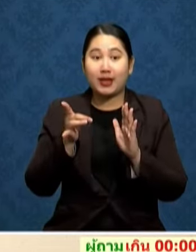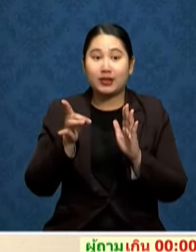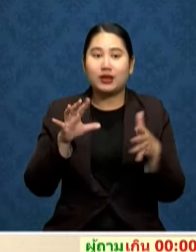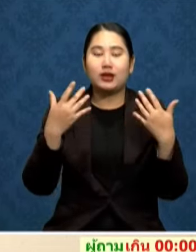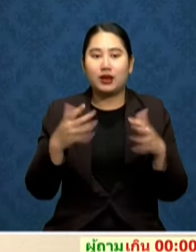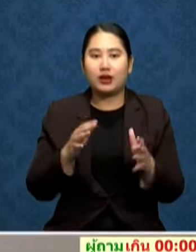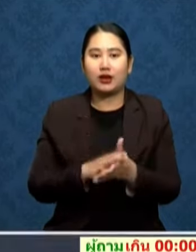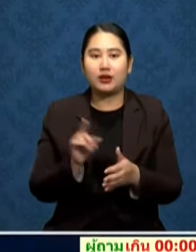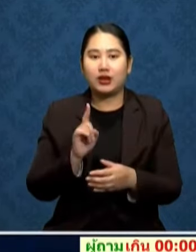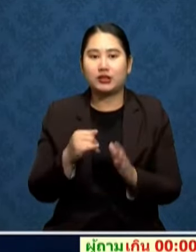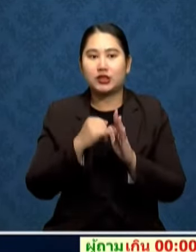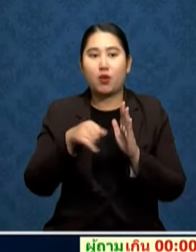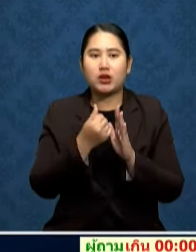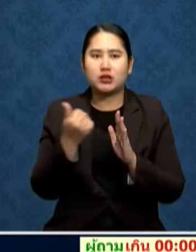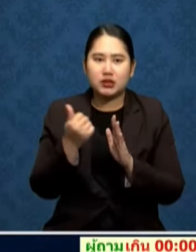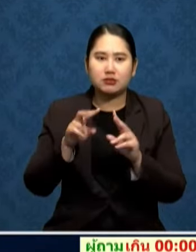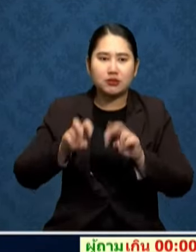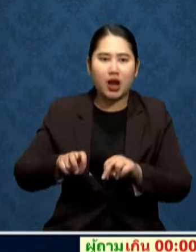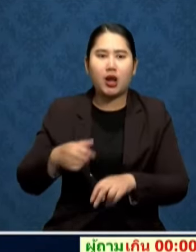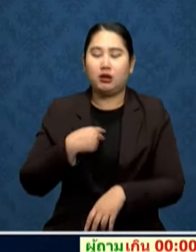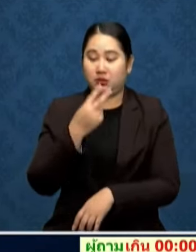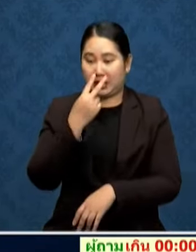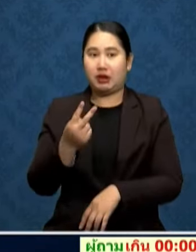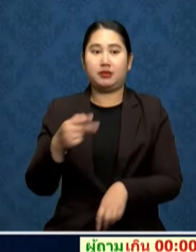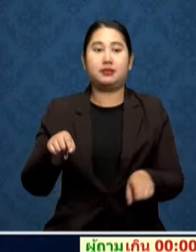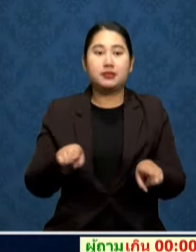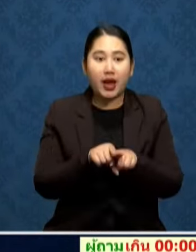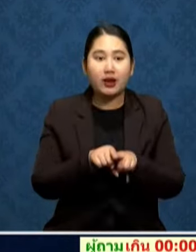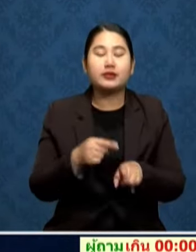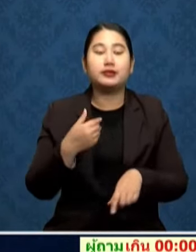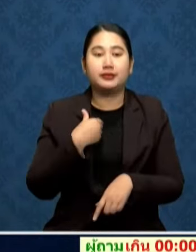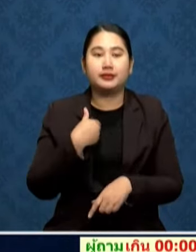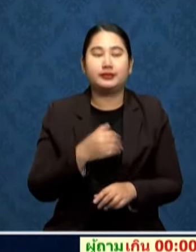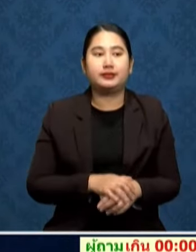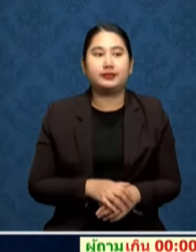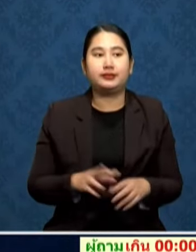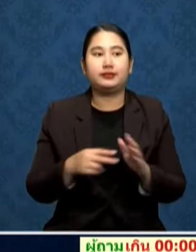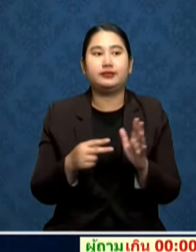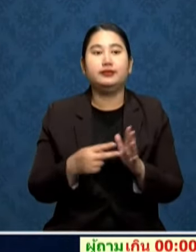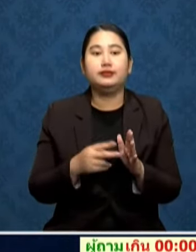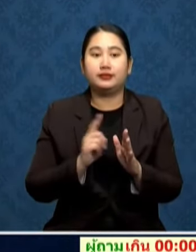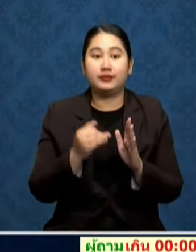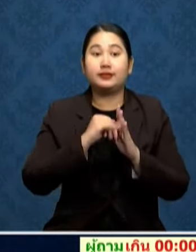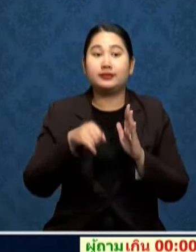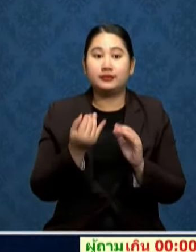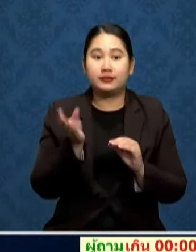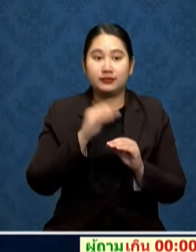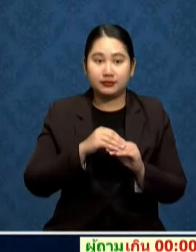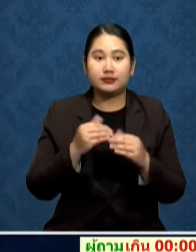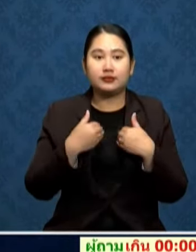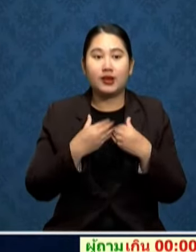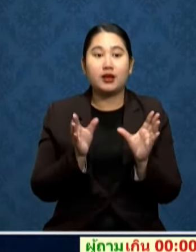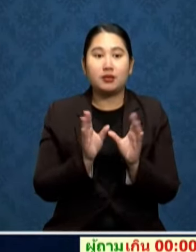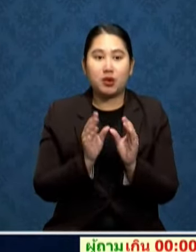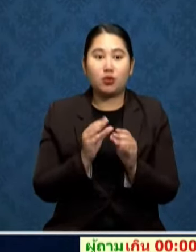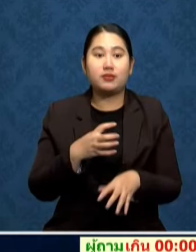ลังจากนั้นเนี่ยก็มีจังหวัดอื่นที่เขาเริ่มค้นพบปลาหมอพันนี้เนี่ยเราก็เลยทำการเพิ่มจังหวัดขึ้นด้วยในที่ประชุ